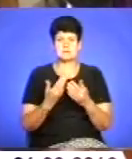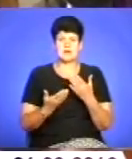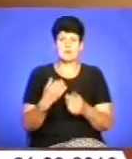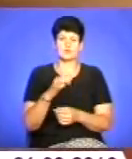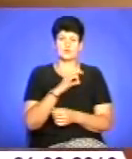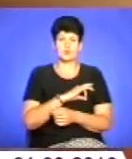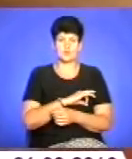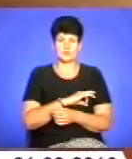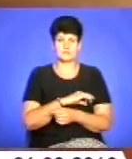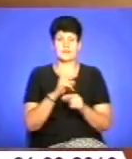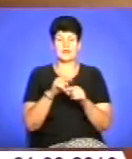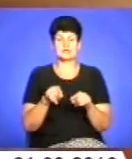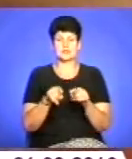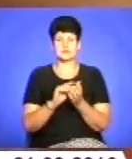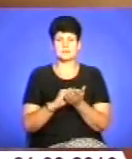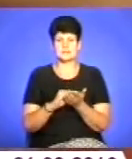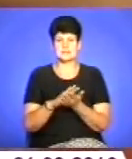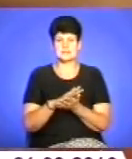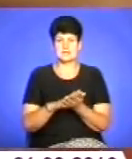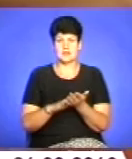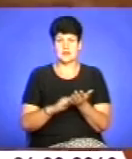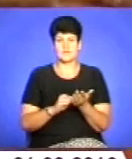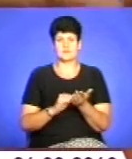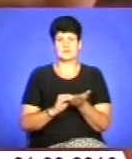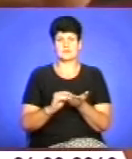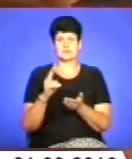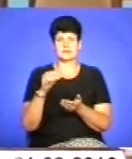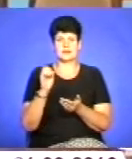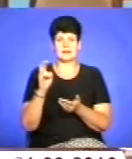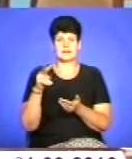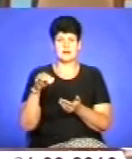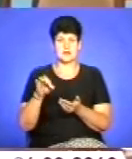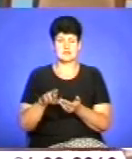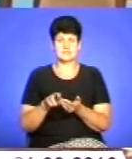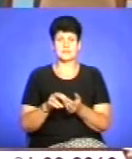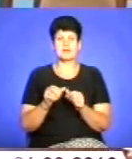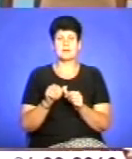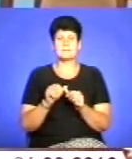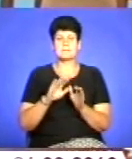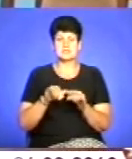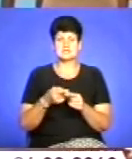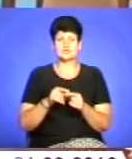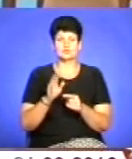доходах, а також написати заяву та заповнити декларацію. Після цього буде